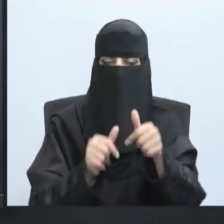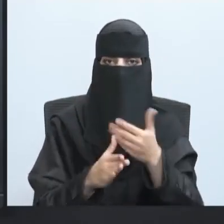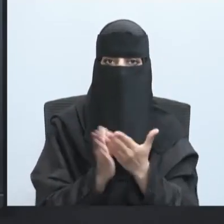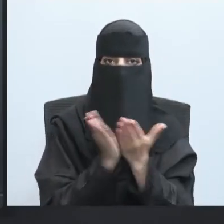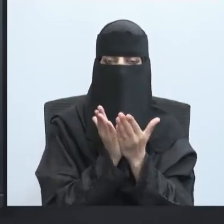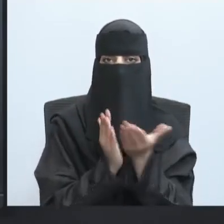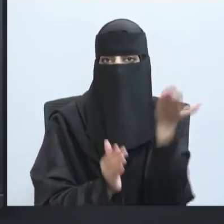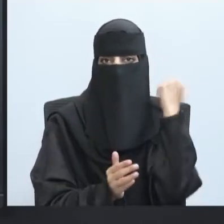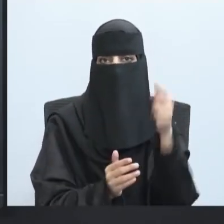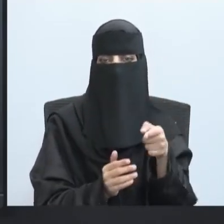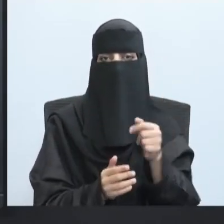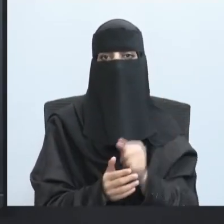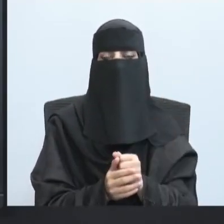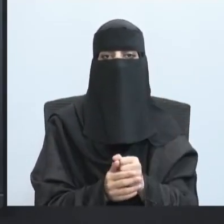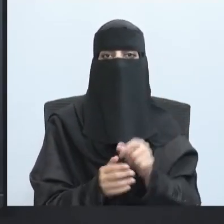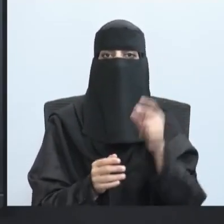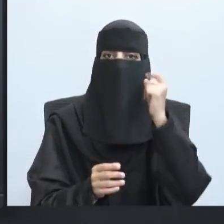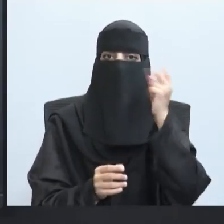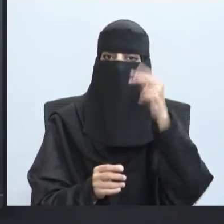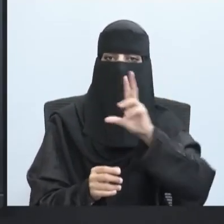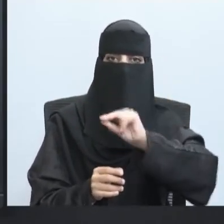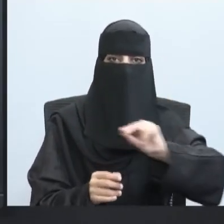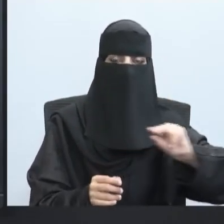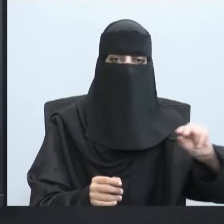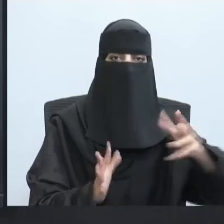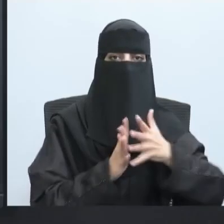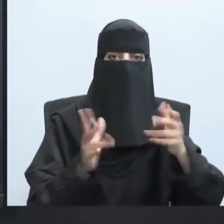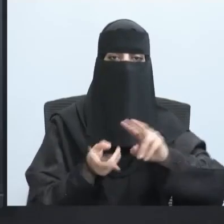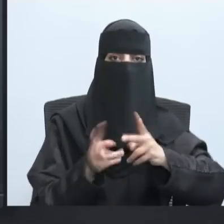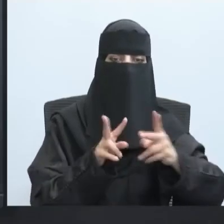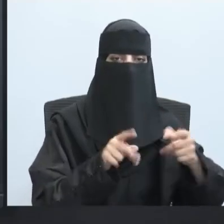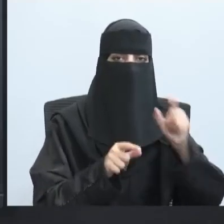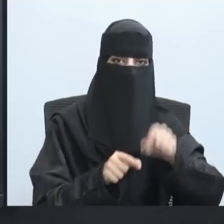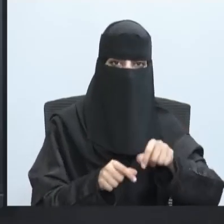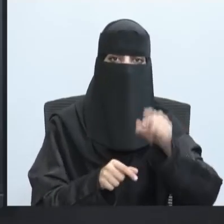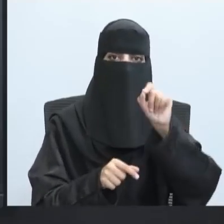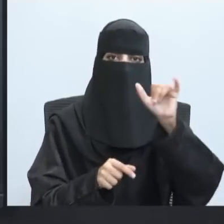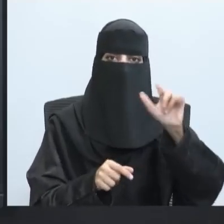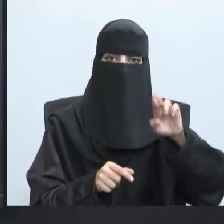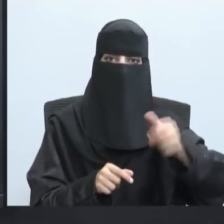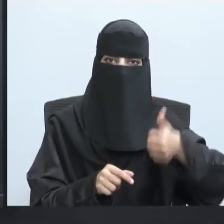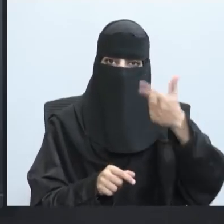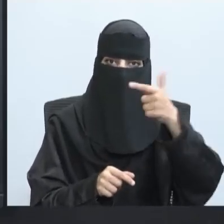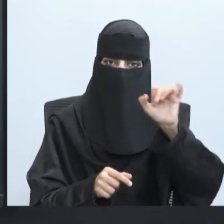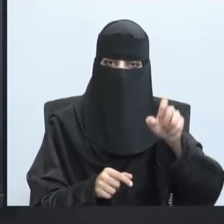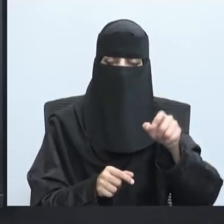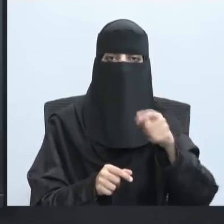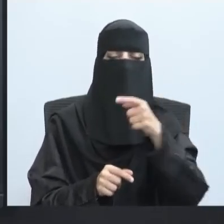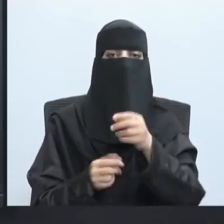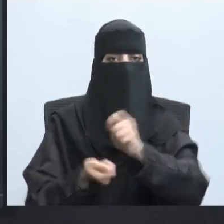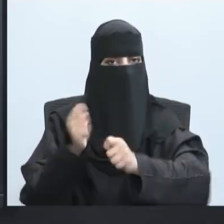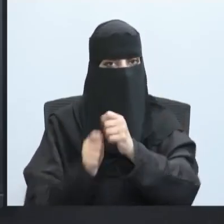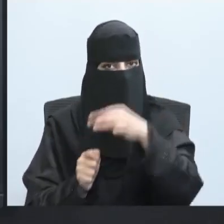للحصه الماضيه امثله للعديد من التغيرات الفيزيائيه منها ثني الورق تسخين